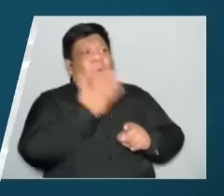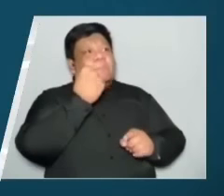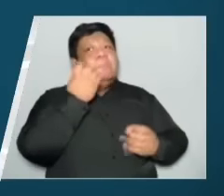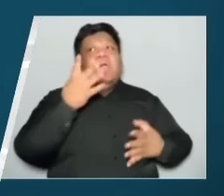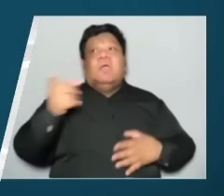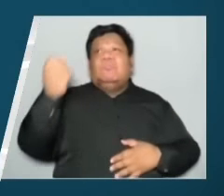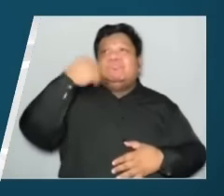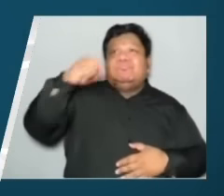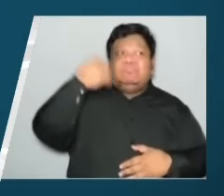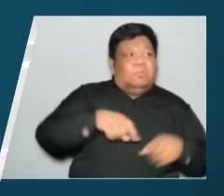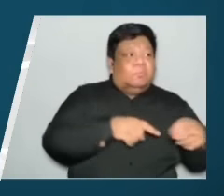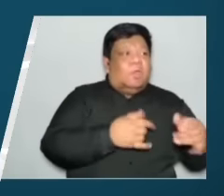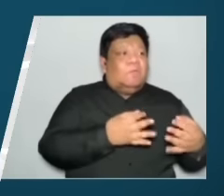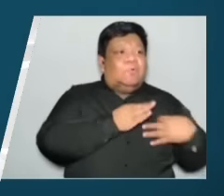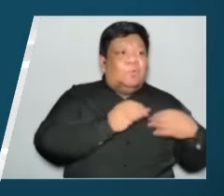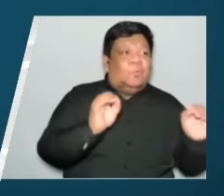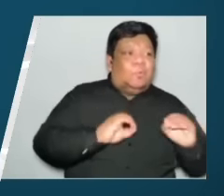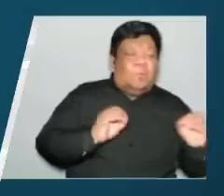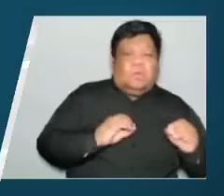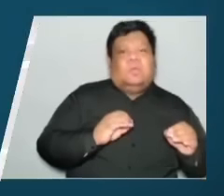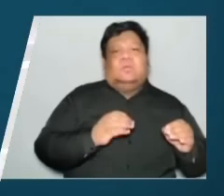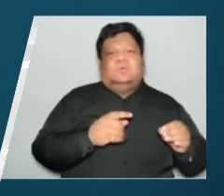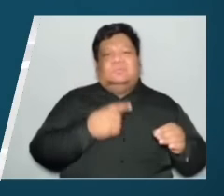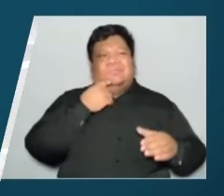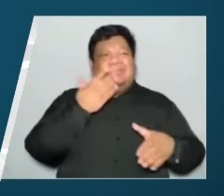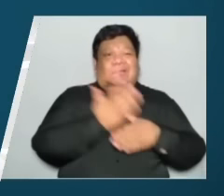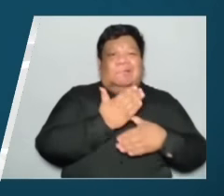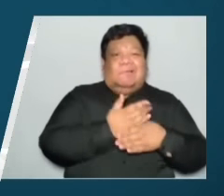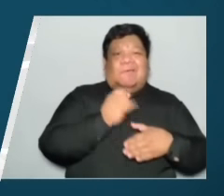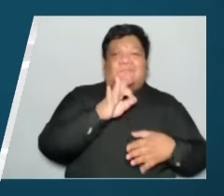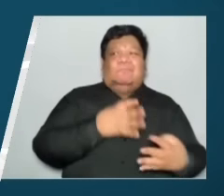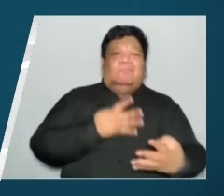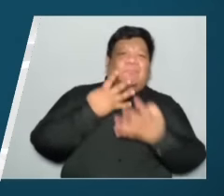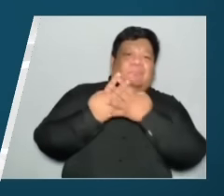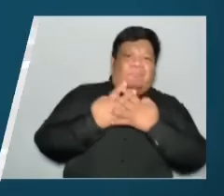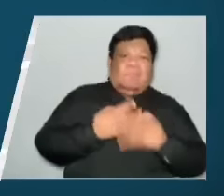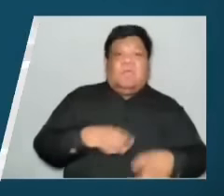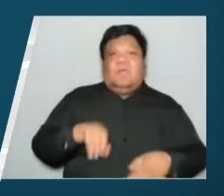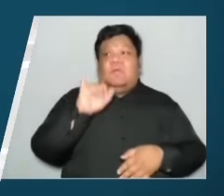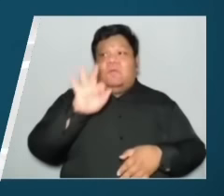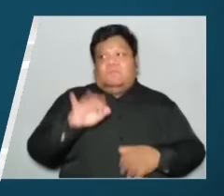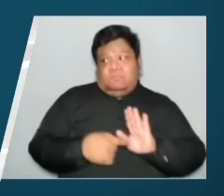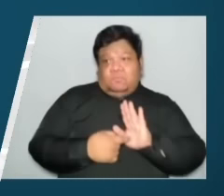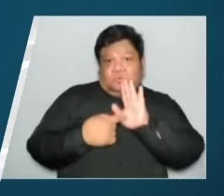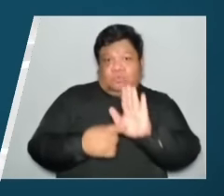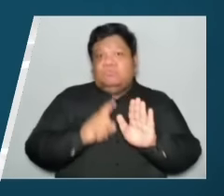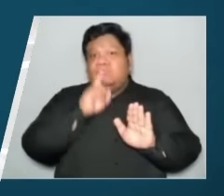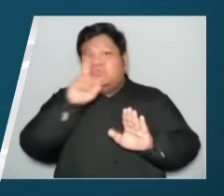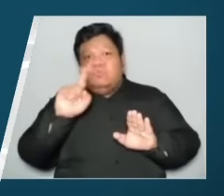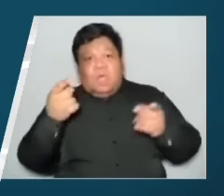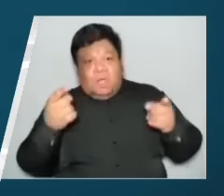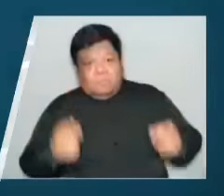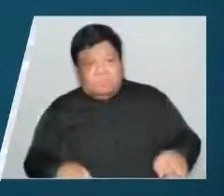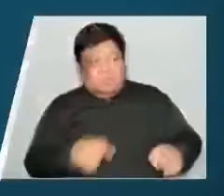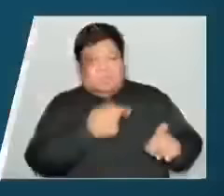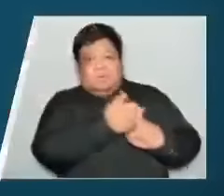malaking abala raw sa driver kung madidetain siya kung may magpapakita naman ng aktwal na pangyayari na hindi niya